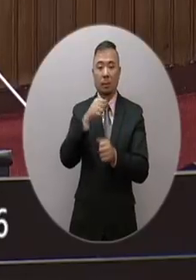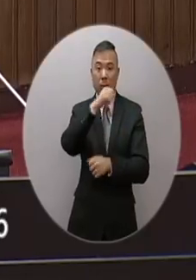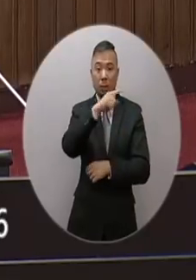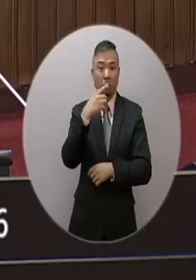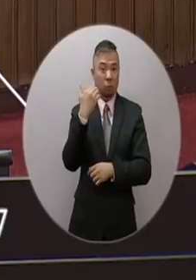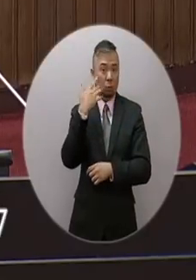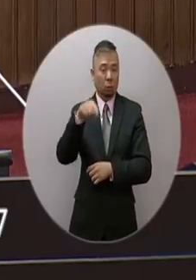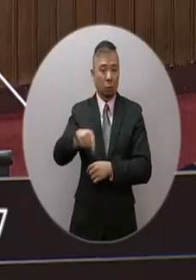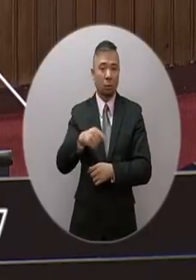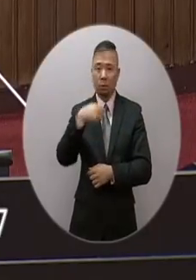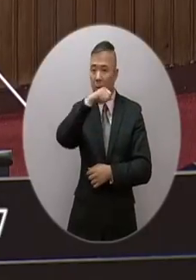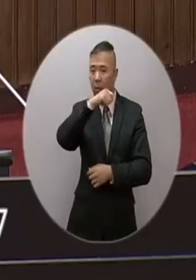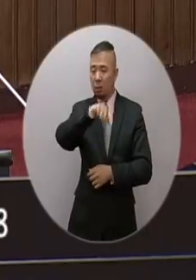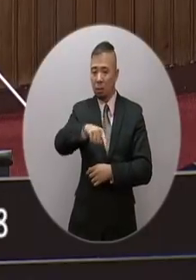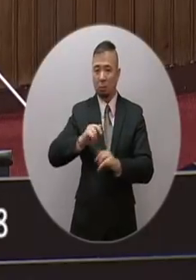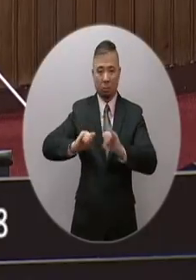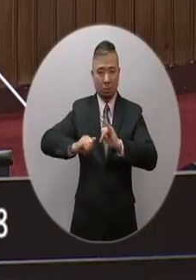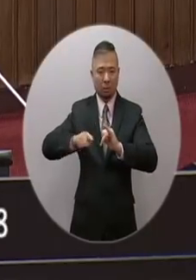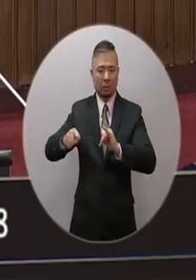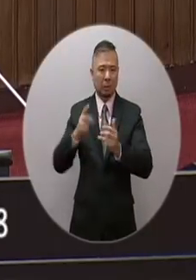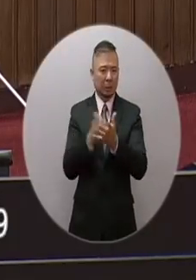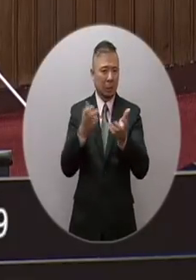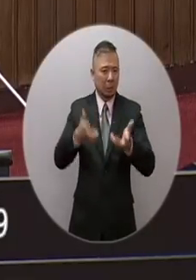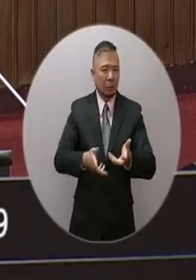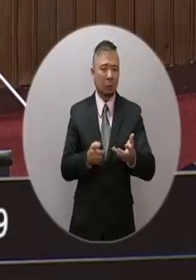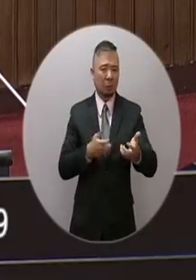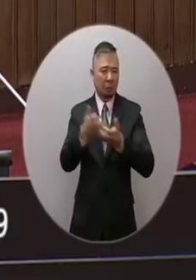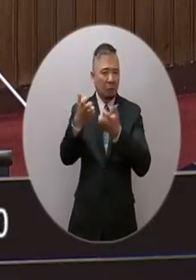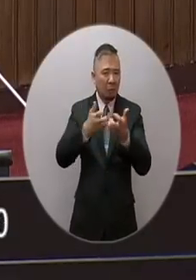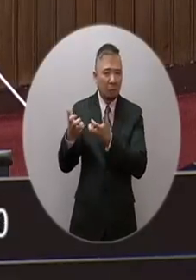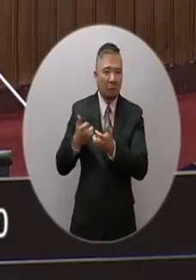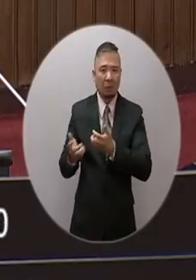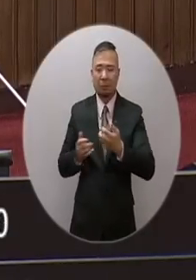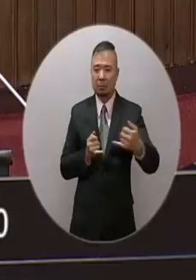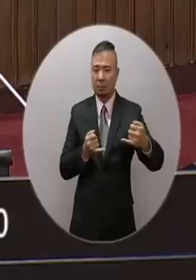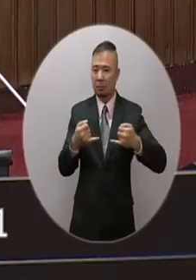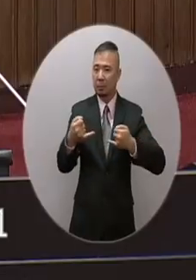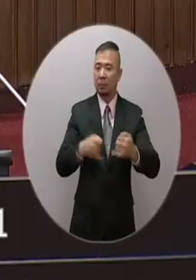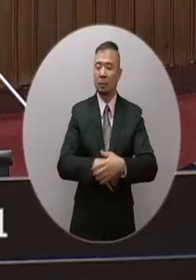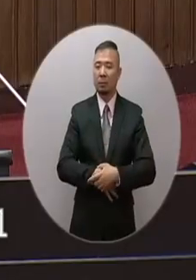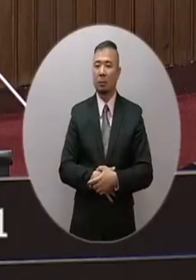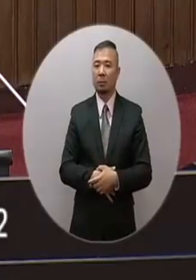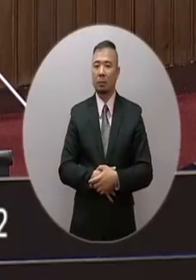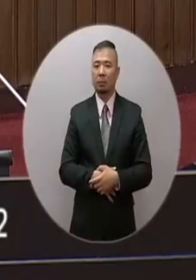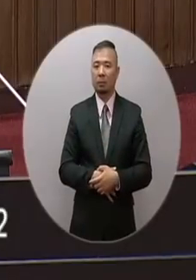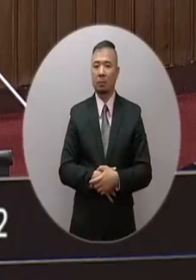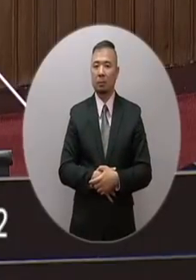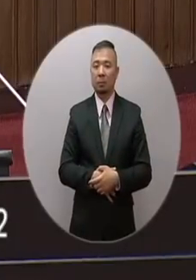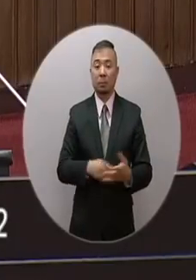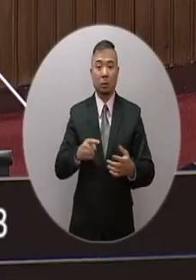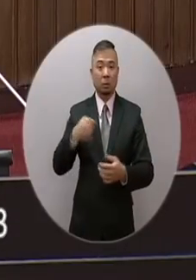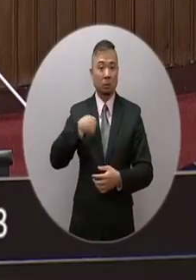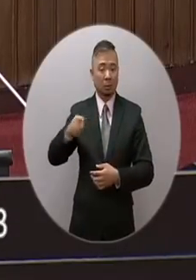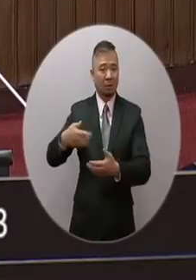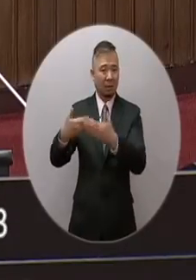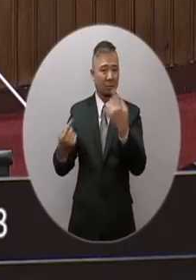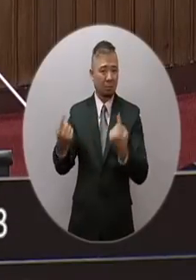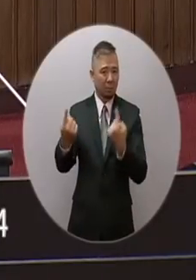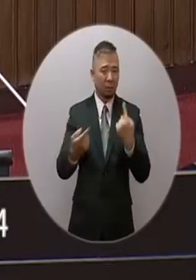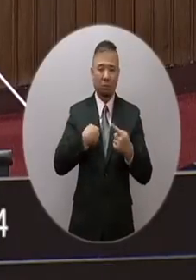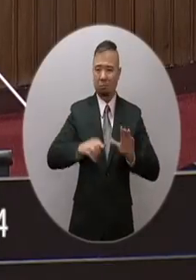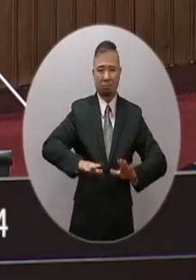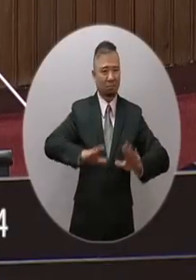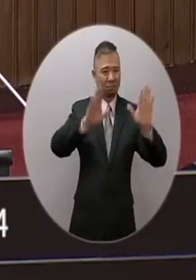歧、对立、分裂的台湾，一个相对大陆成长较缓慢的台湾，面对十九